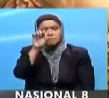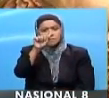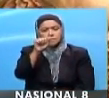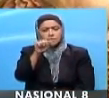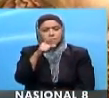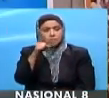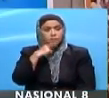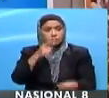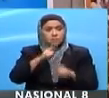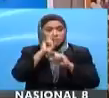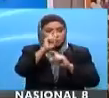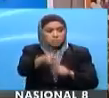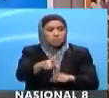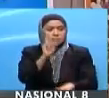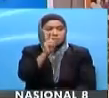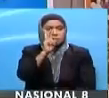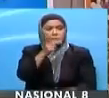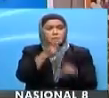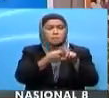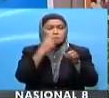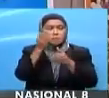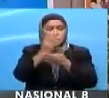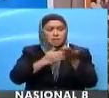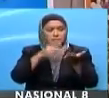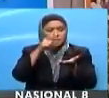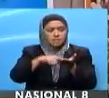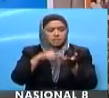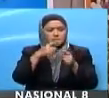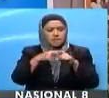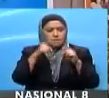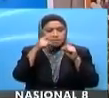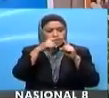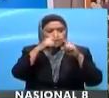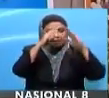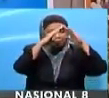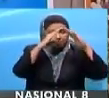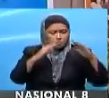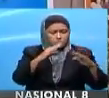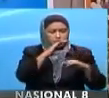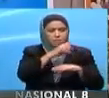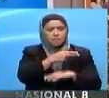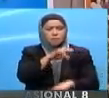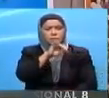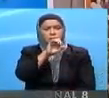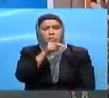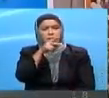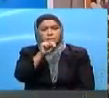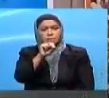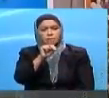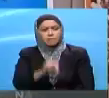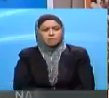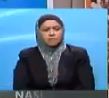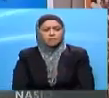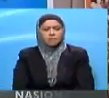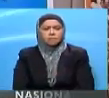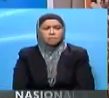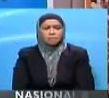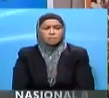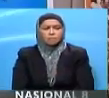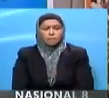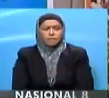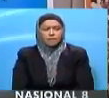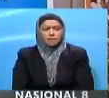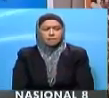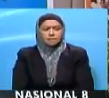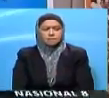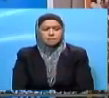merupakan sumbangan kali kedua ini pihak WSM kepada rumah Ehsan warga Mas. Program kedua dengan rumah Ehsan, kami telah